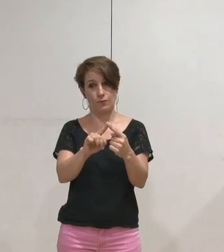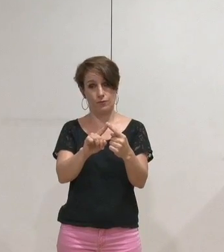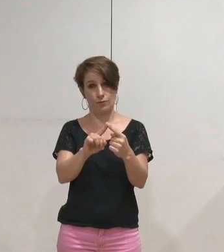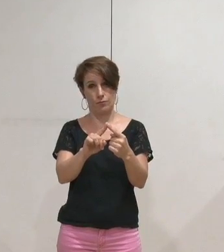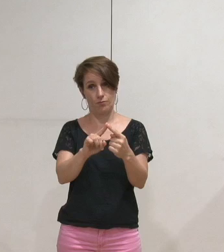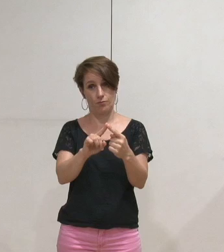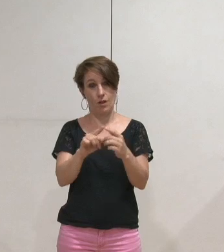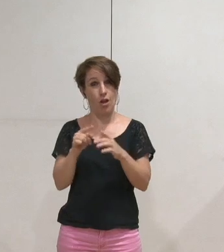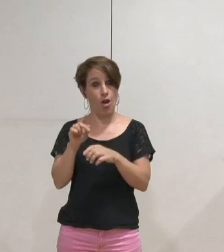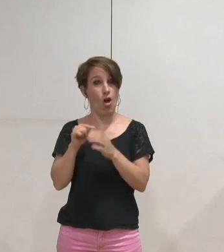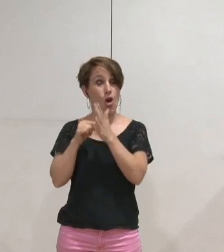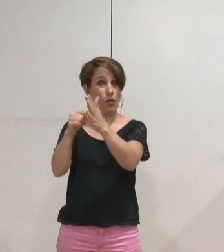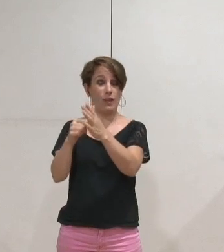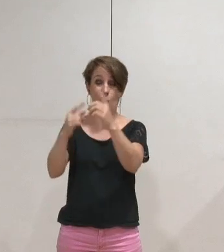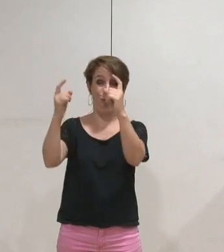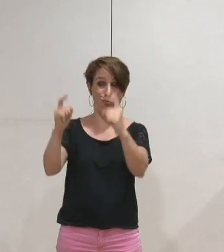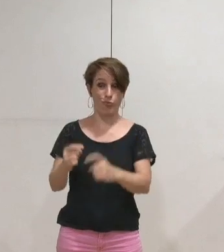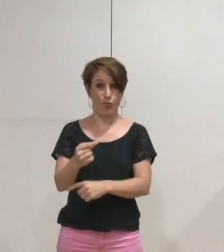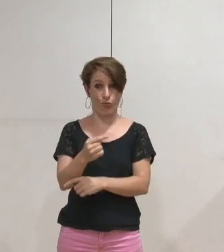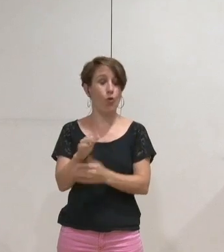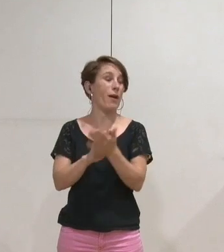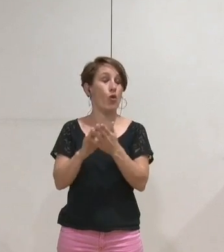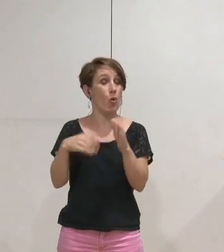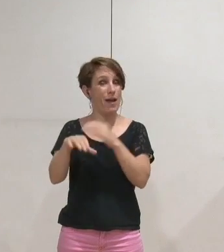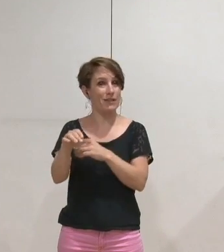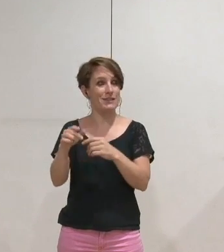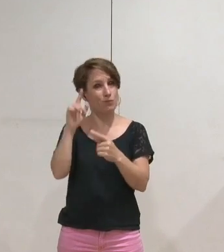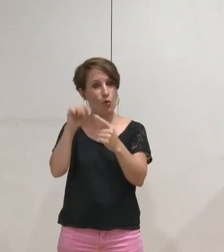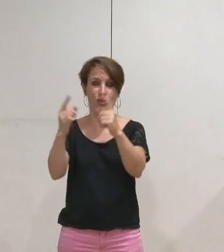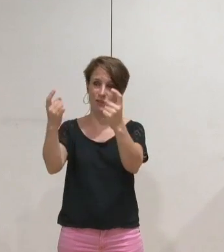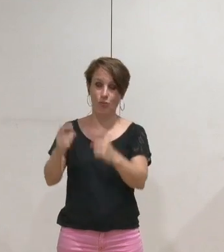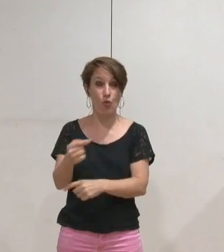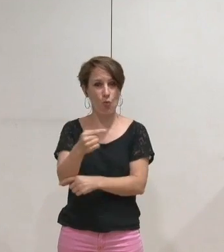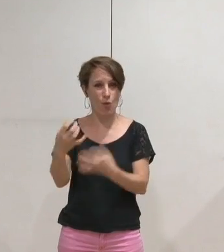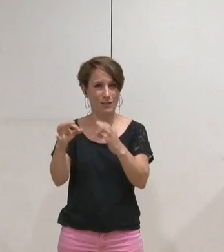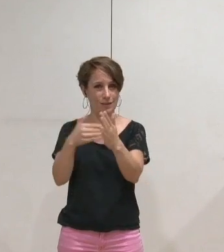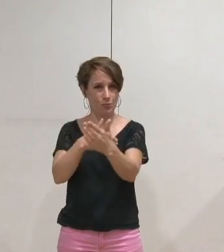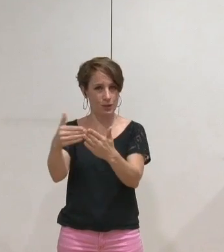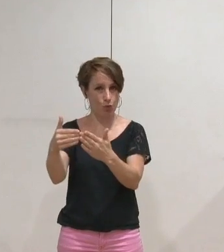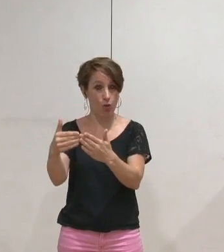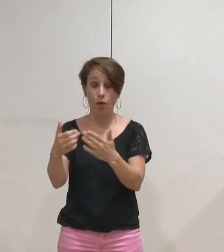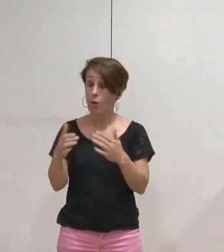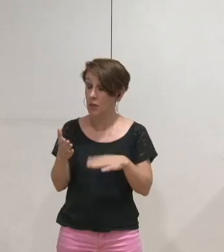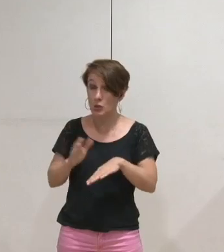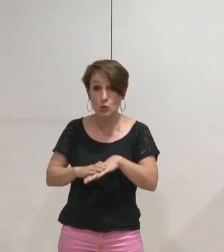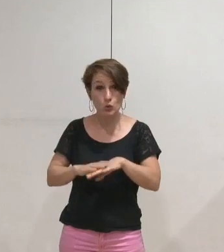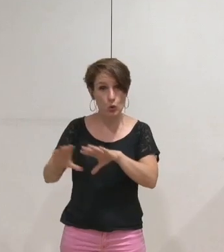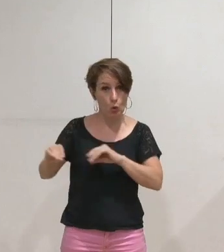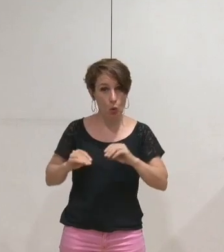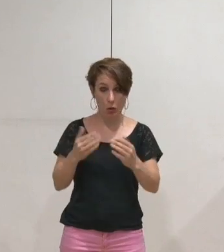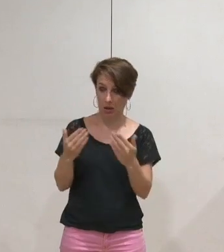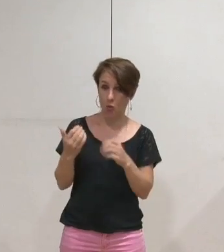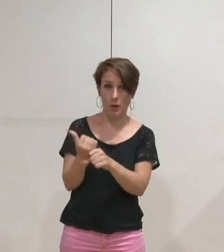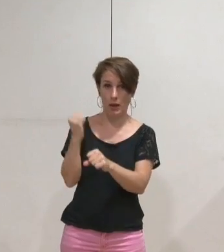de l'endettement de 100 millions si on de l'investissement de 100 millions si on regarde par rapport à ce qui a été fait l'an dernier